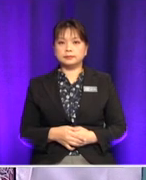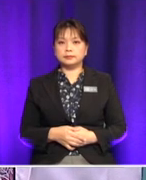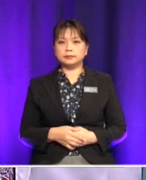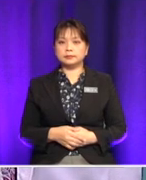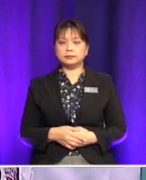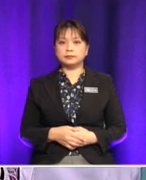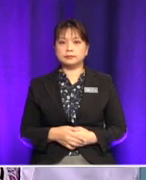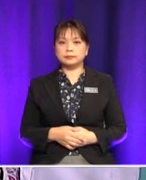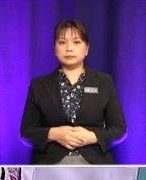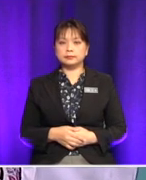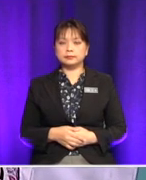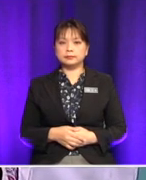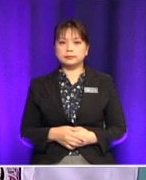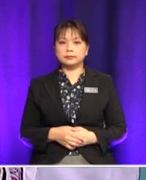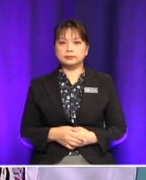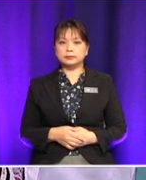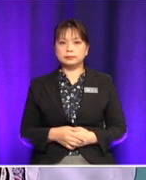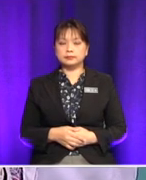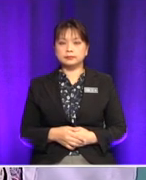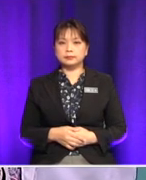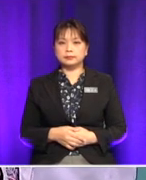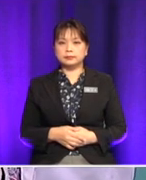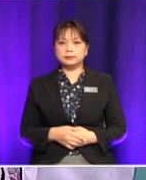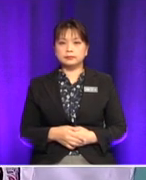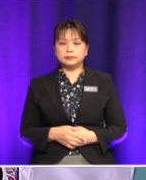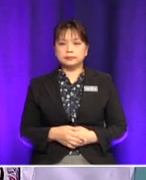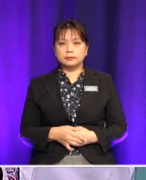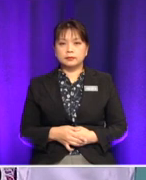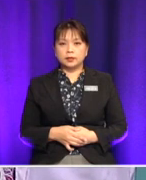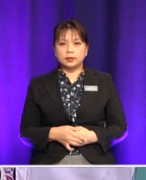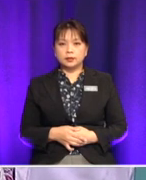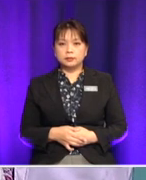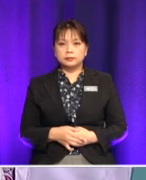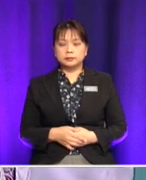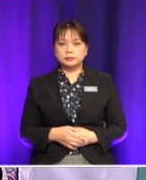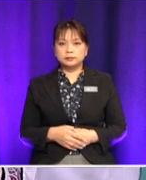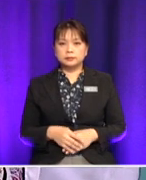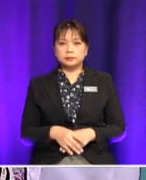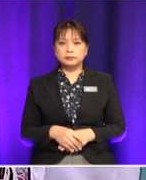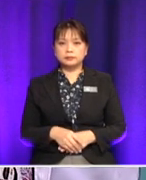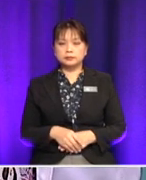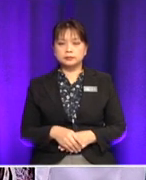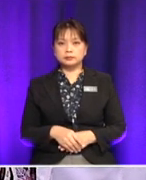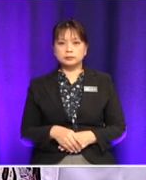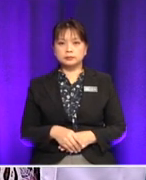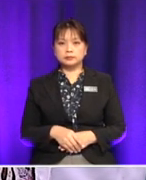pembaris saja pembaris murid itu ada mm Jangan tak jumpa bukan sentimeter